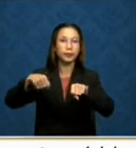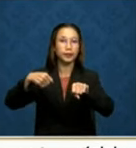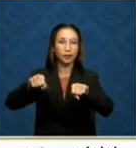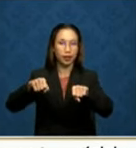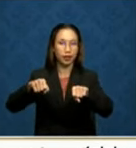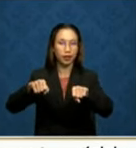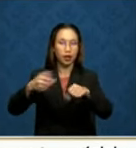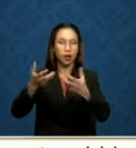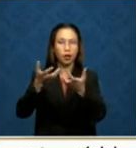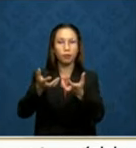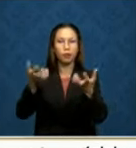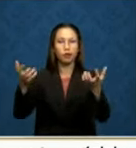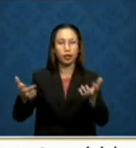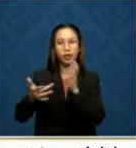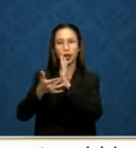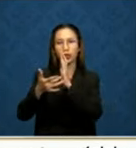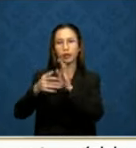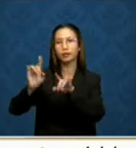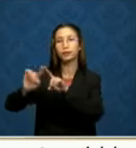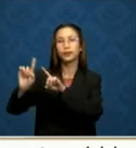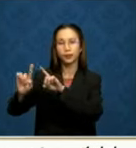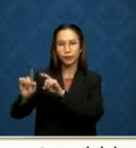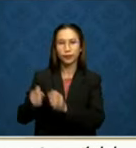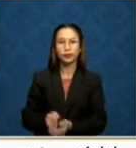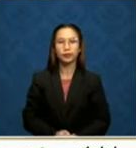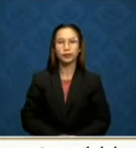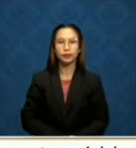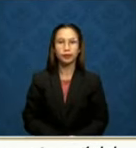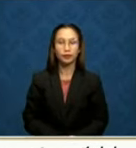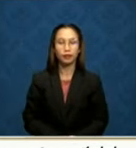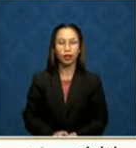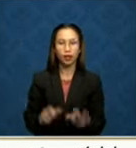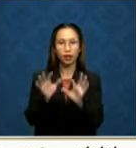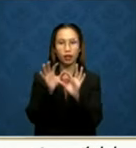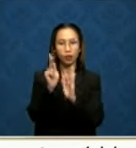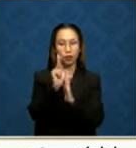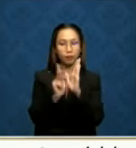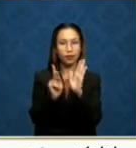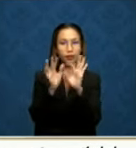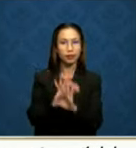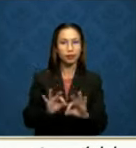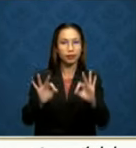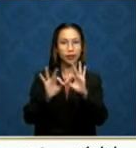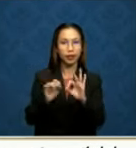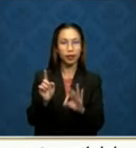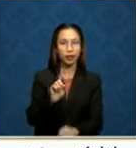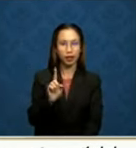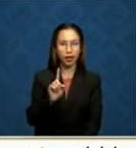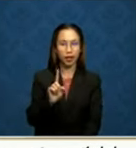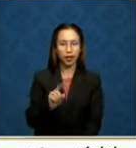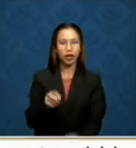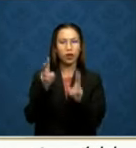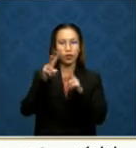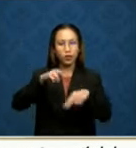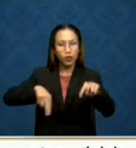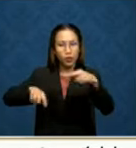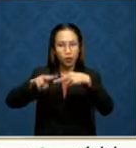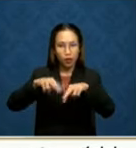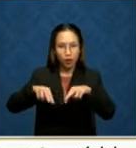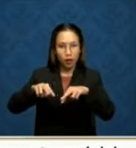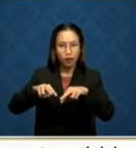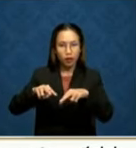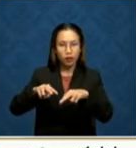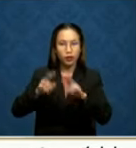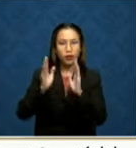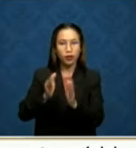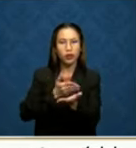์ รวมถึงอุปกรณ์ ELECTRONIC เป็นต้นความสำคัญของกฎหมายฉบับนี้ค่ะ คือการให้ความคุ้มของผู้ริโภคจาก